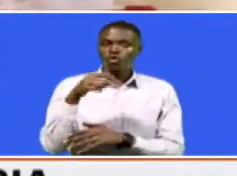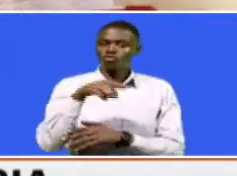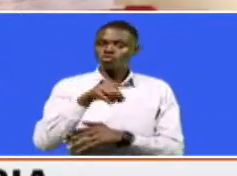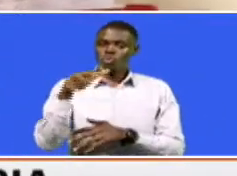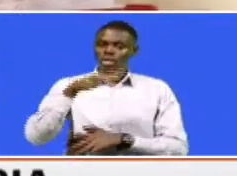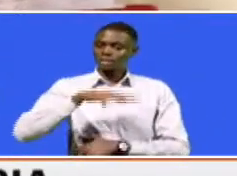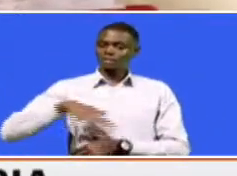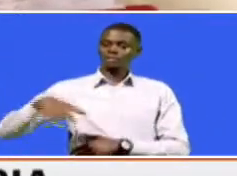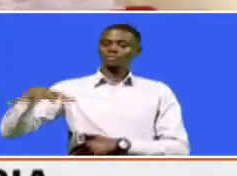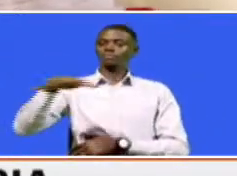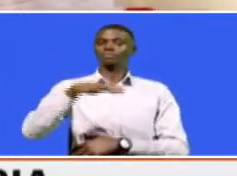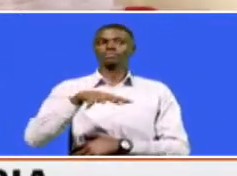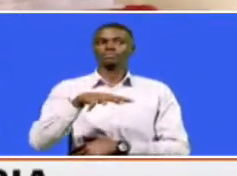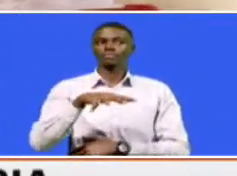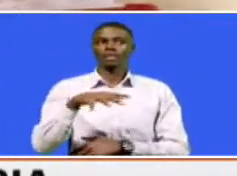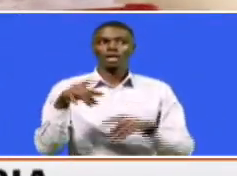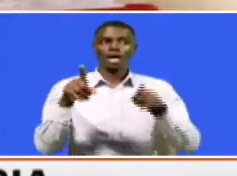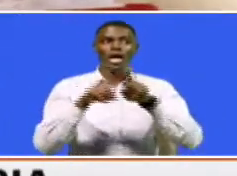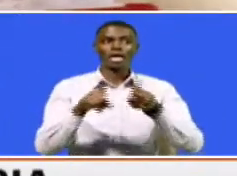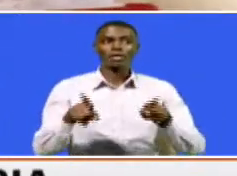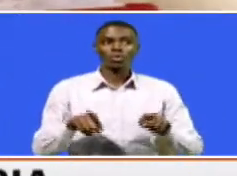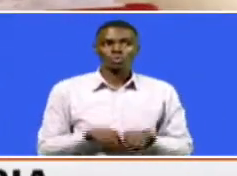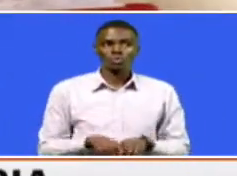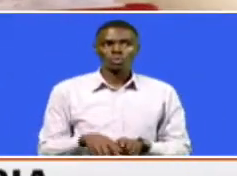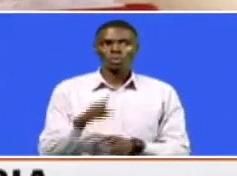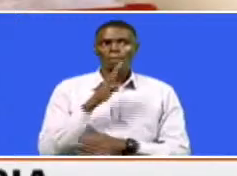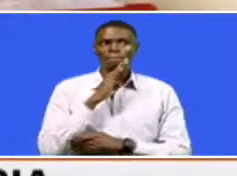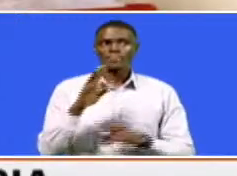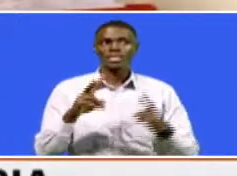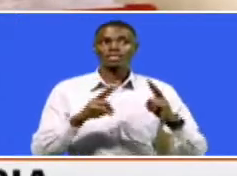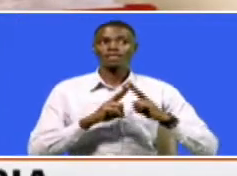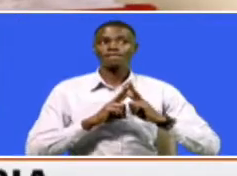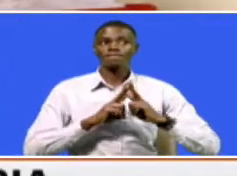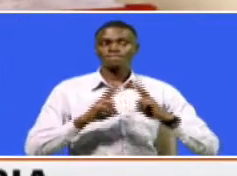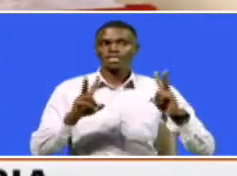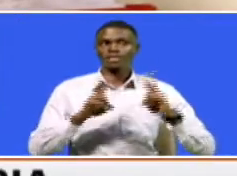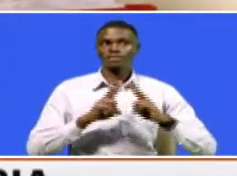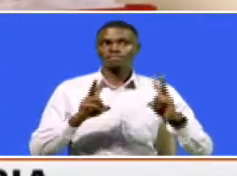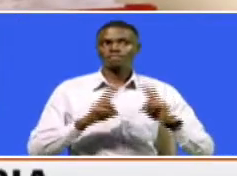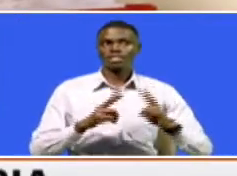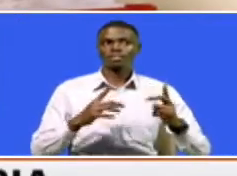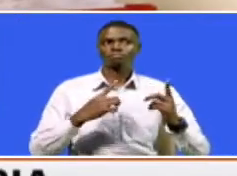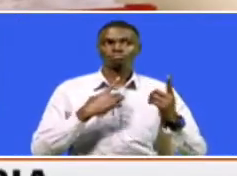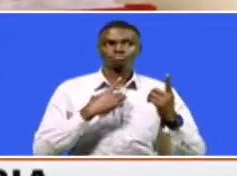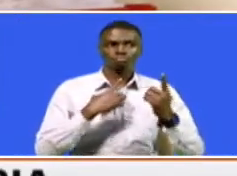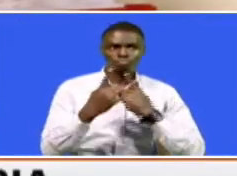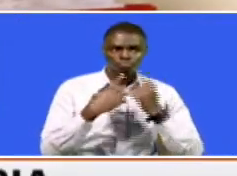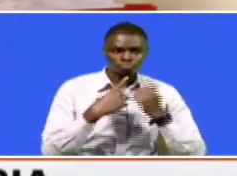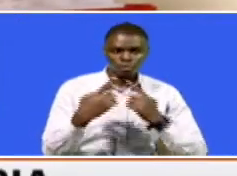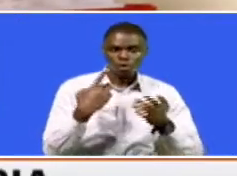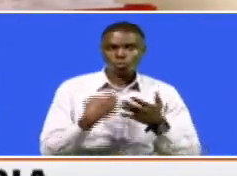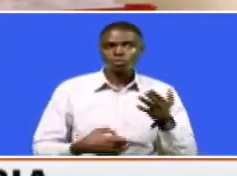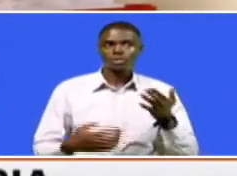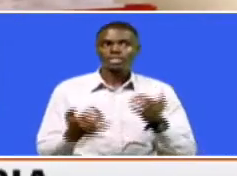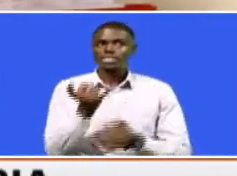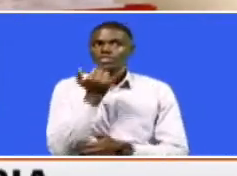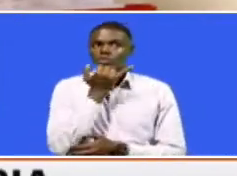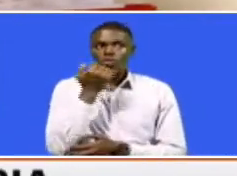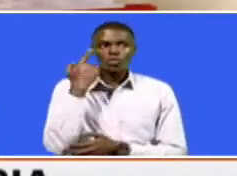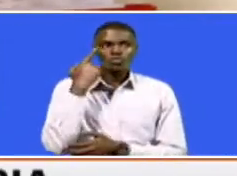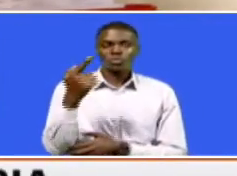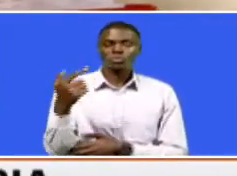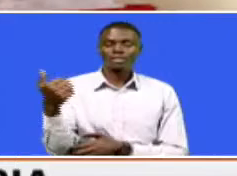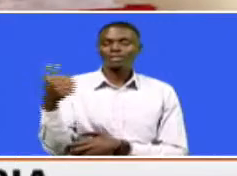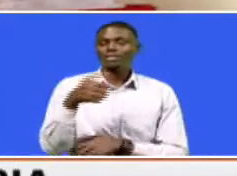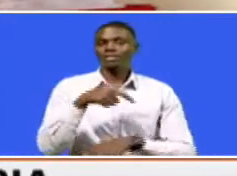space, and also being very, you know, very articulative about what is wrong or right for you at any